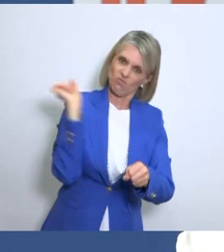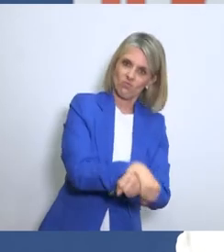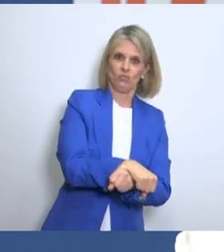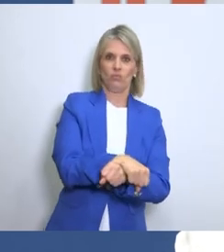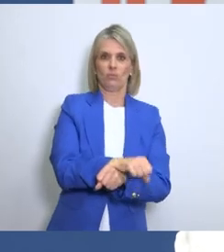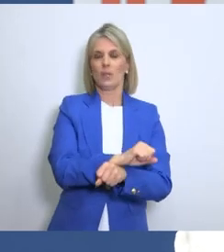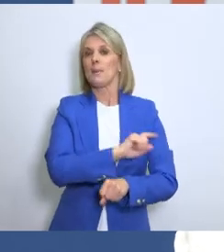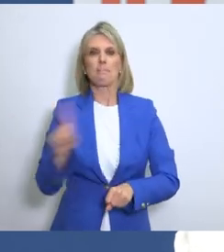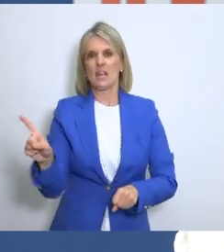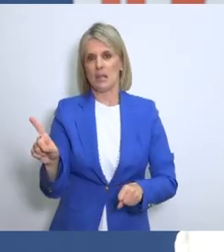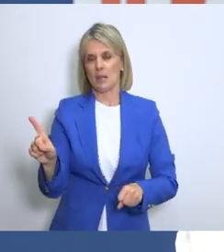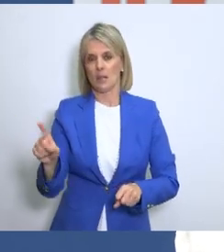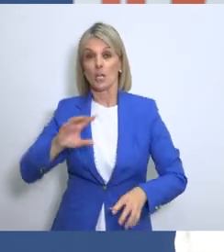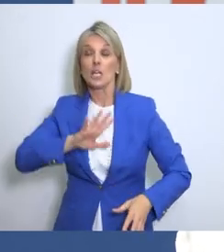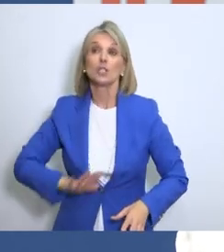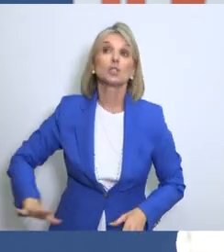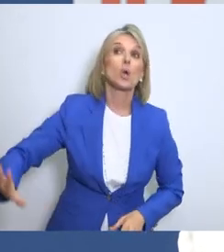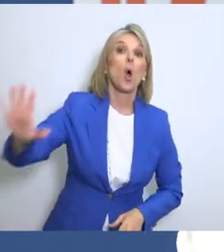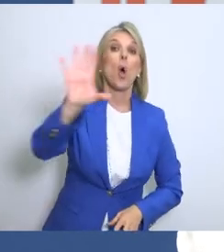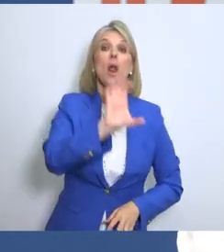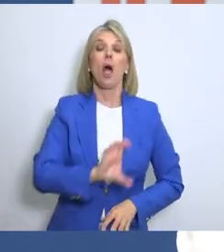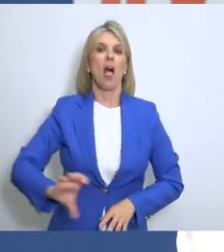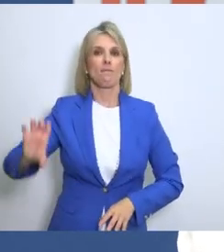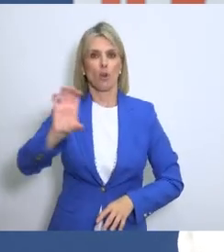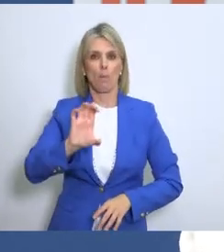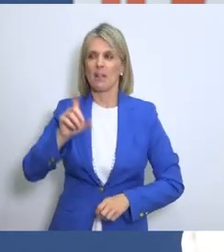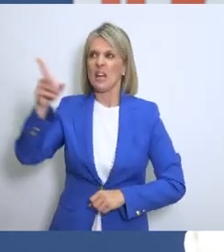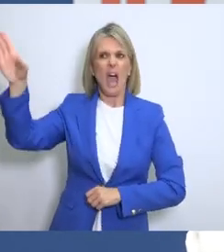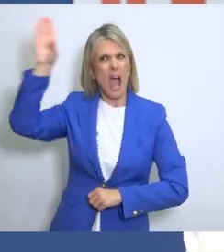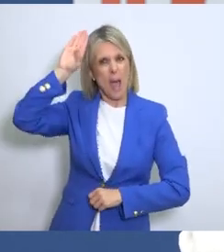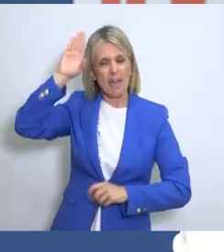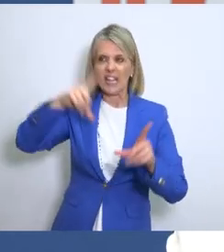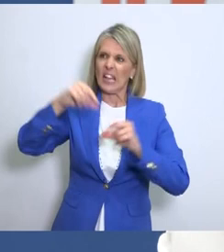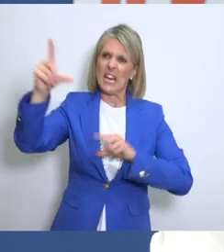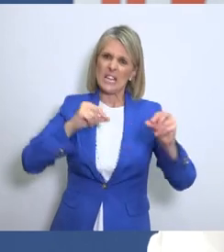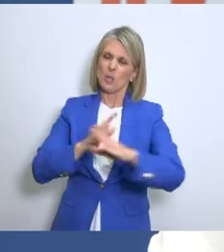τάξη και σε ολόκληρη την Ευρώπη ενάντια στο στρατόπεδο των ΗΠΑ και ΝΑΤΟ.